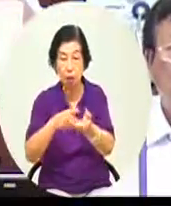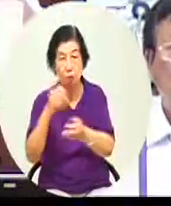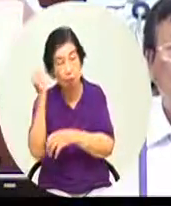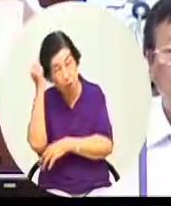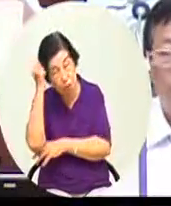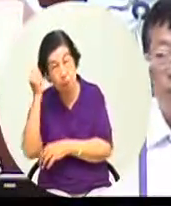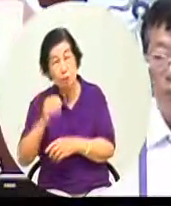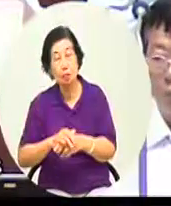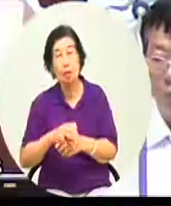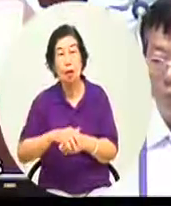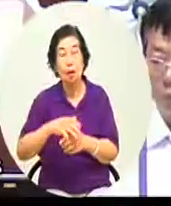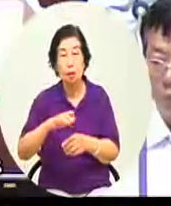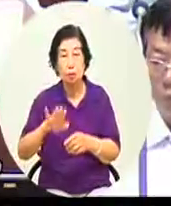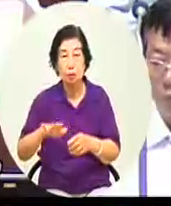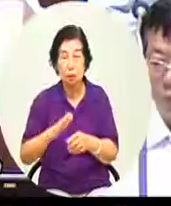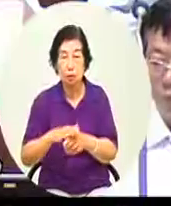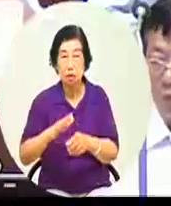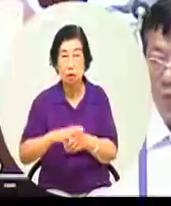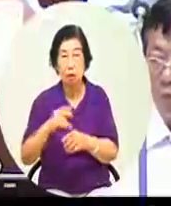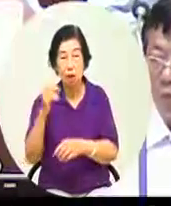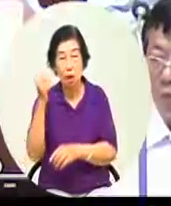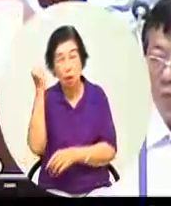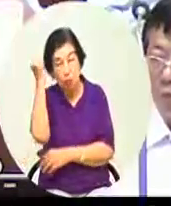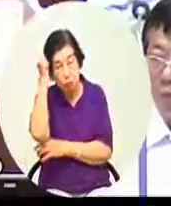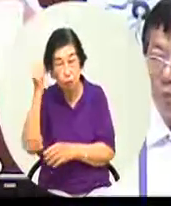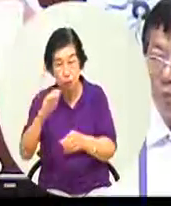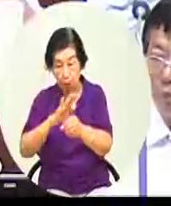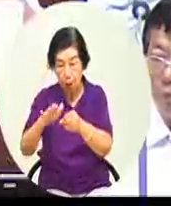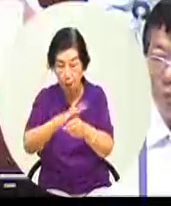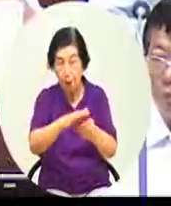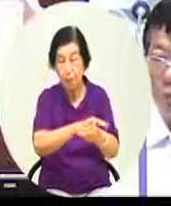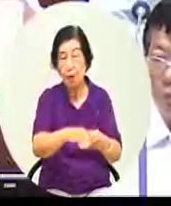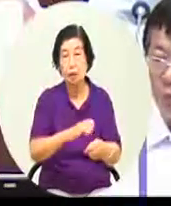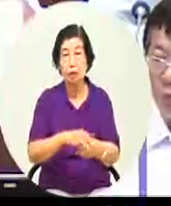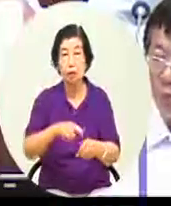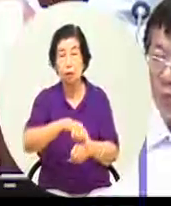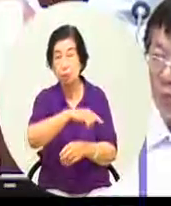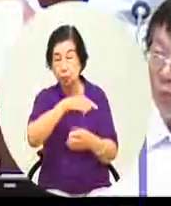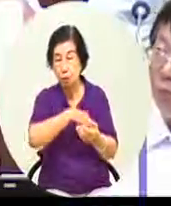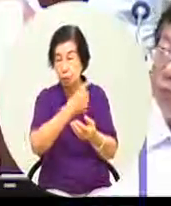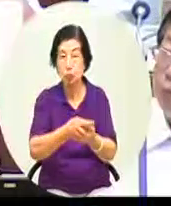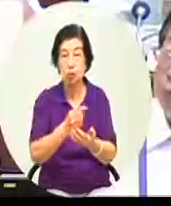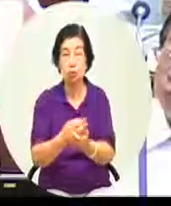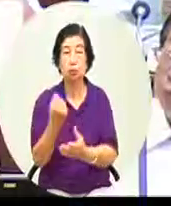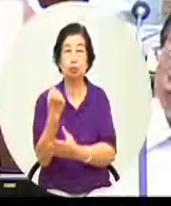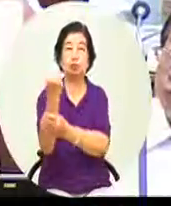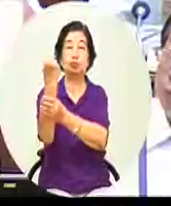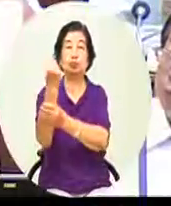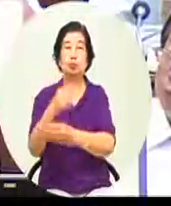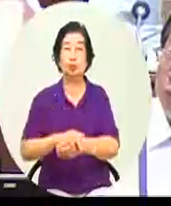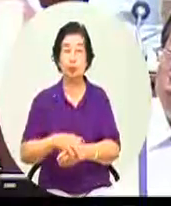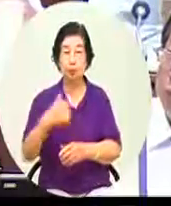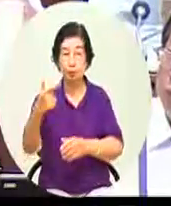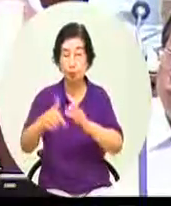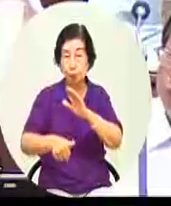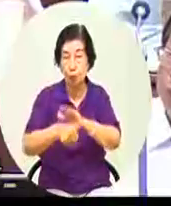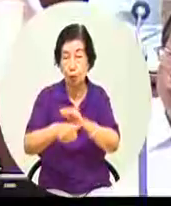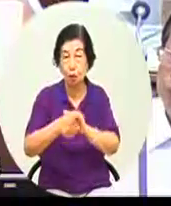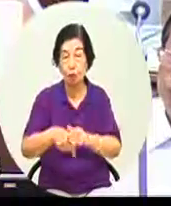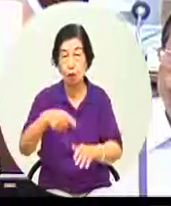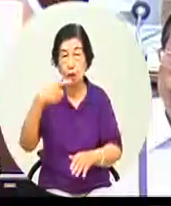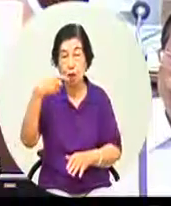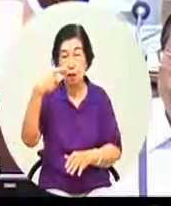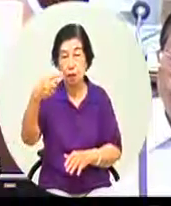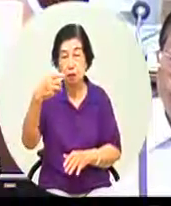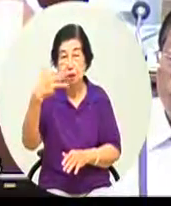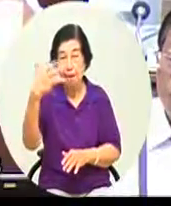满的，所以我想这一点呢是没有问题，一定是全力支持。至于刚刚议员所提到的这个六龟的十八罗汉山的这个部